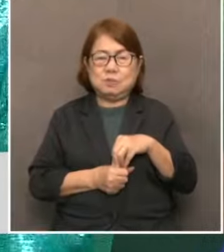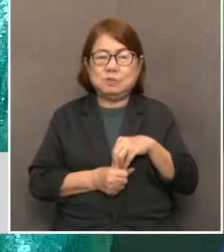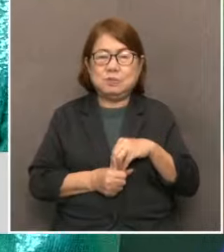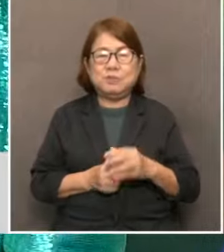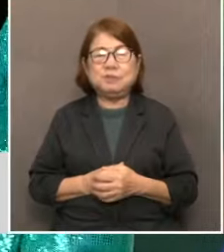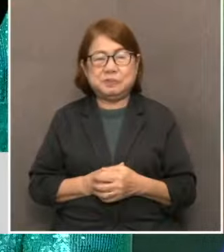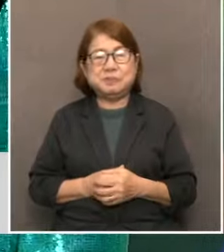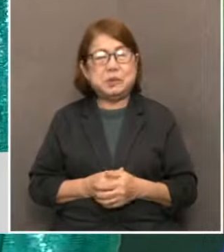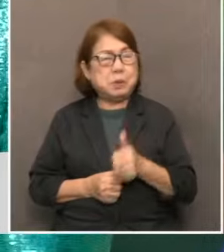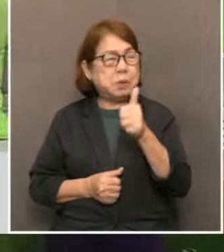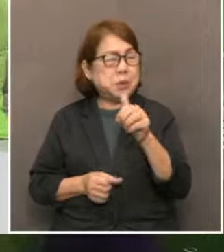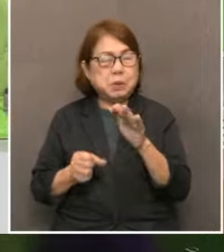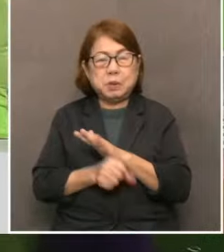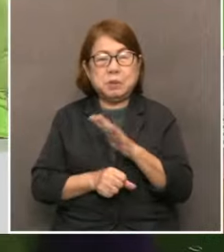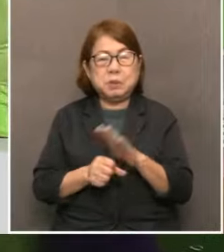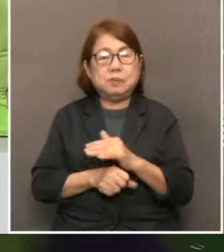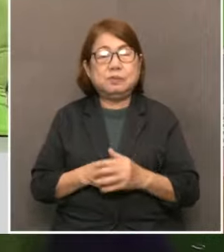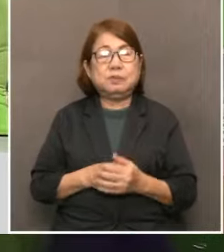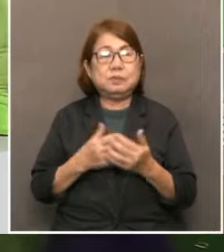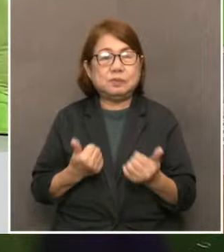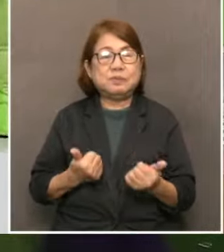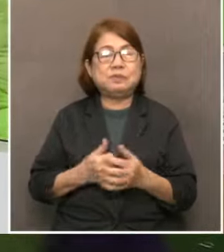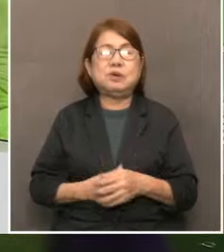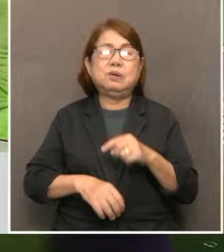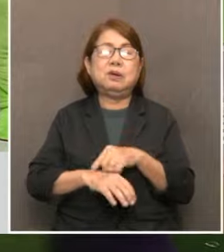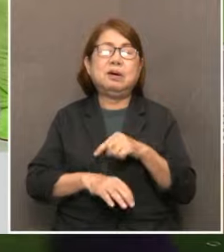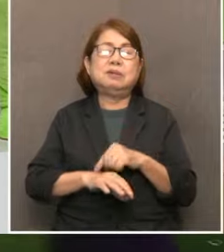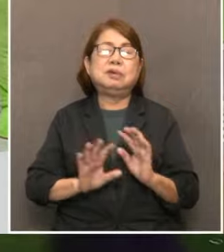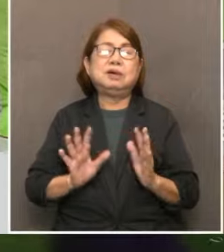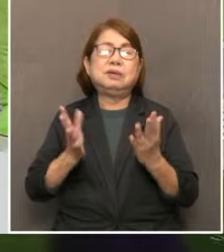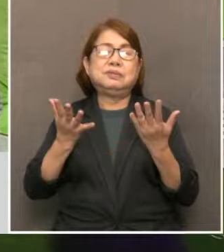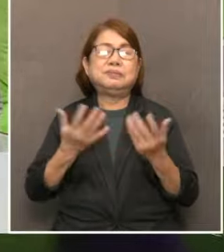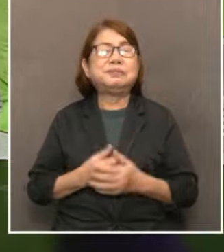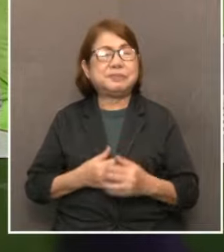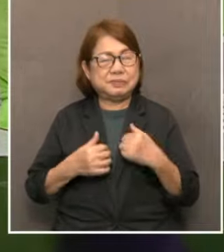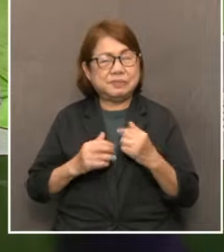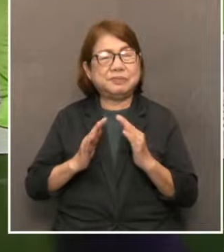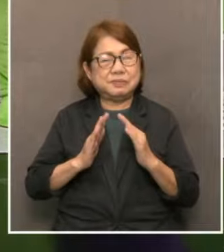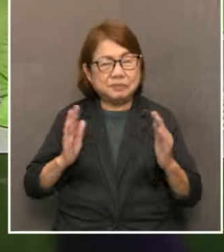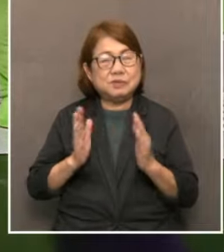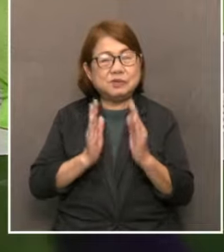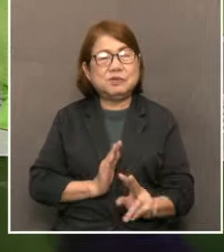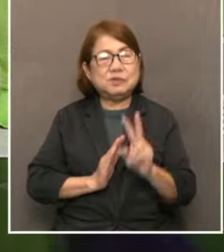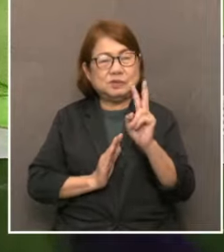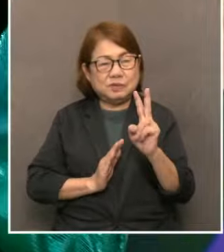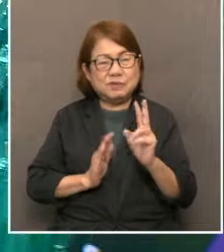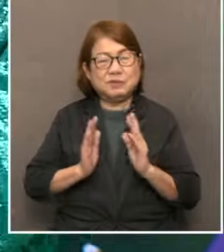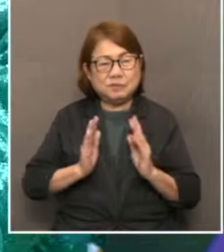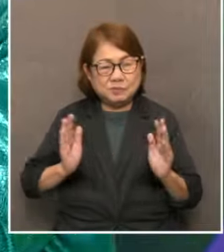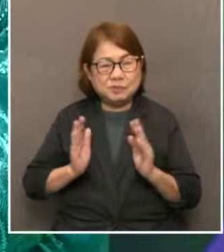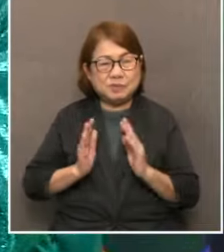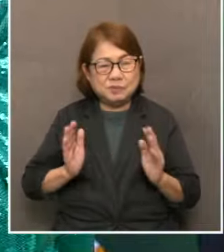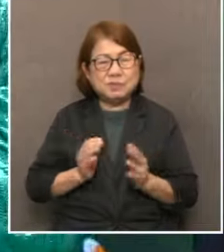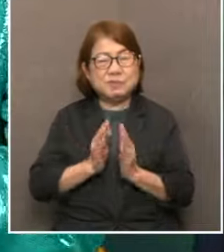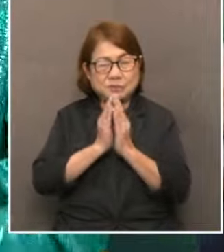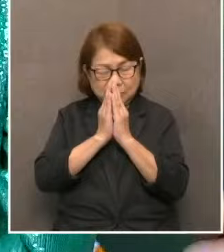เต็มที่จริงๆนะครับสำหรับงานในครั้งนี้นะครับแต่ตอนนี้โอ๊ะโอหมดเวลาสนุกแล้วสินะครับต้องขอบขอบพระคุณทั้ง 2ท่านมากเลยนะครับผมขอบคุณนะคะ